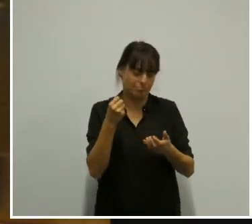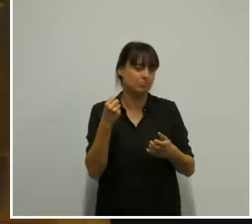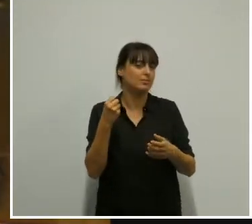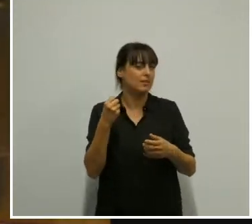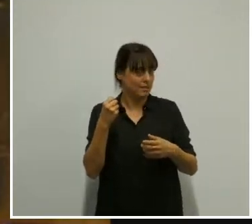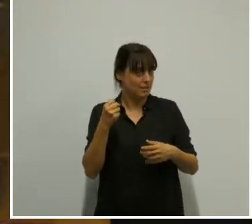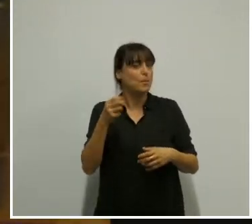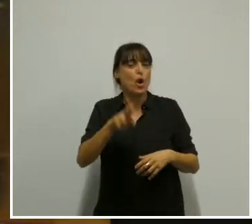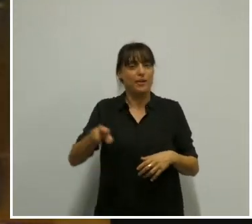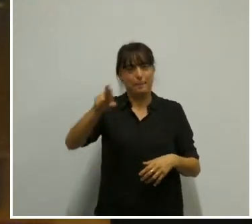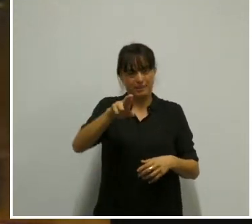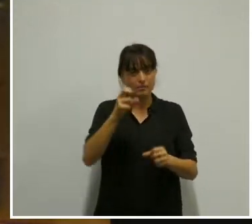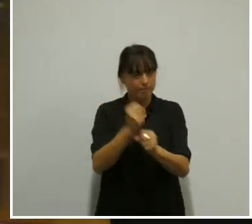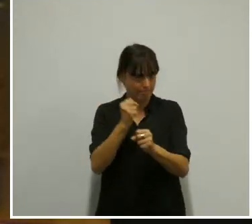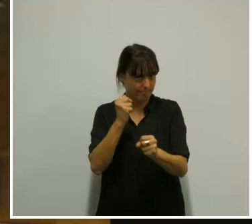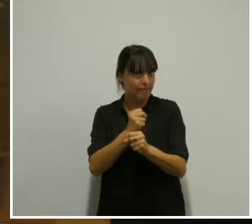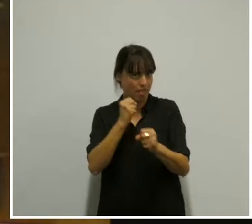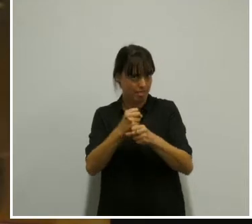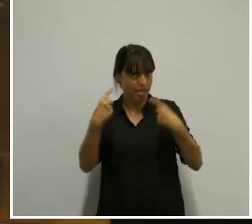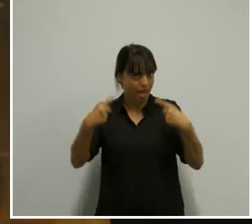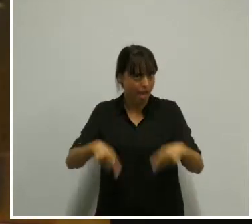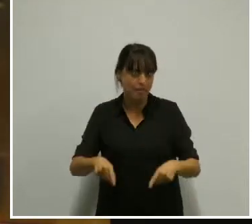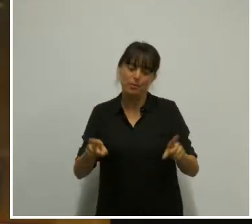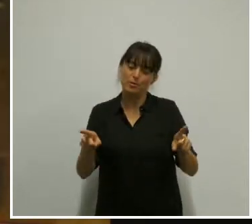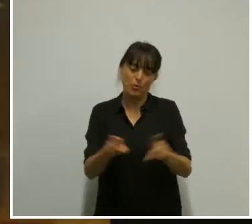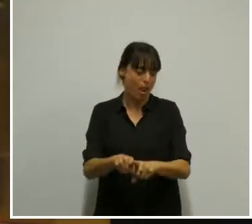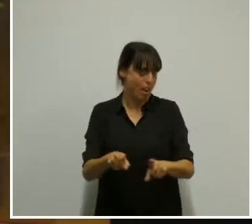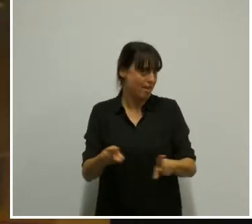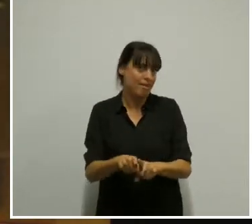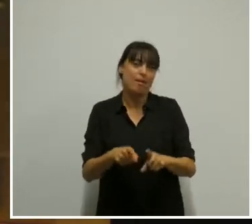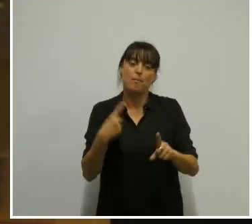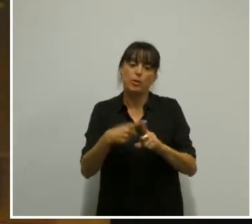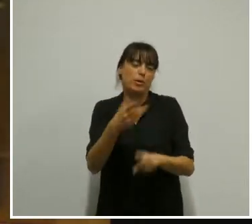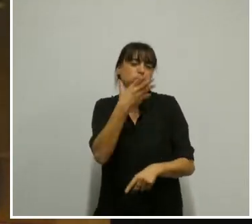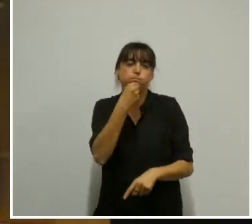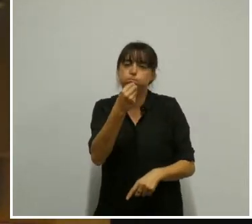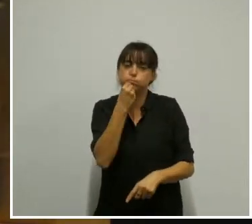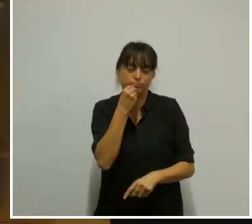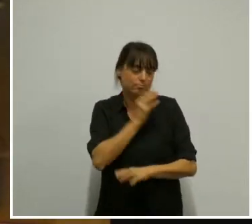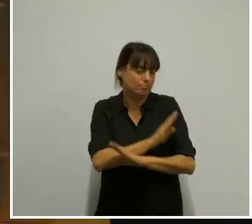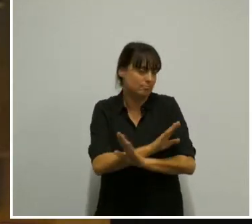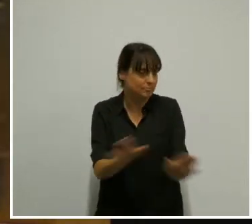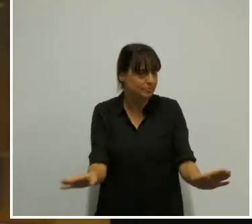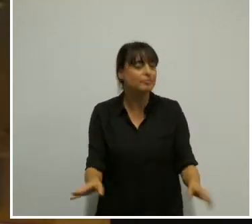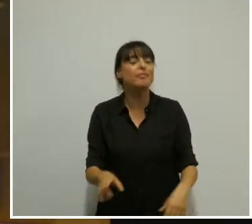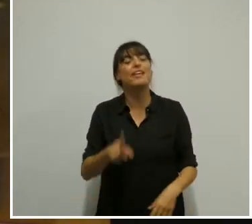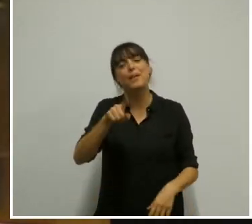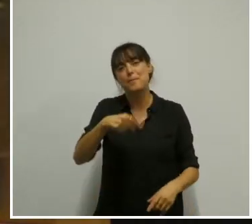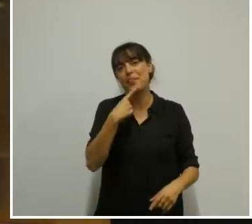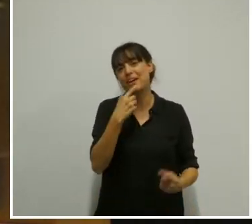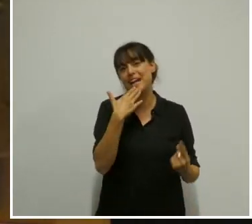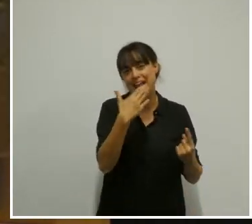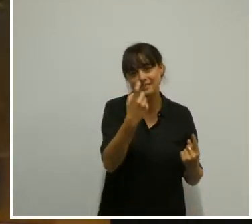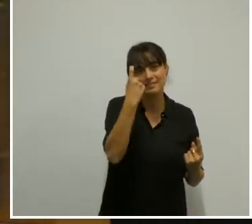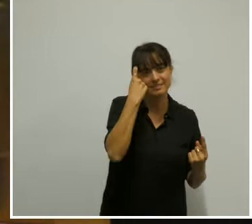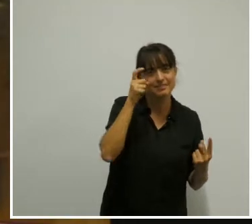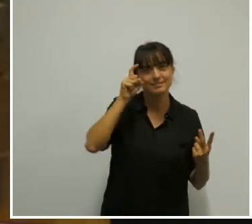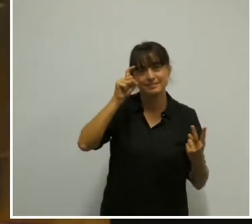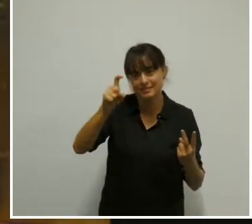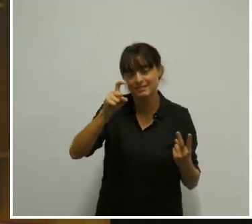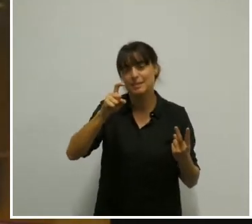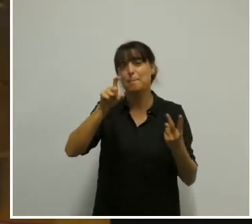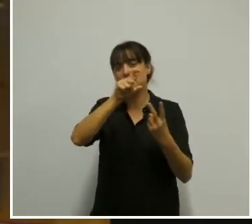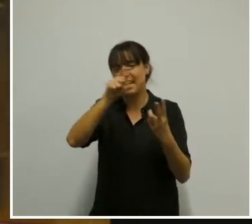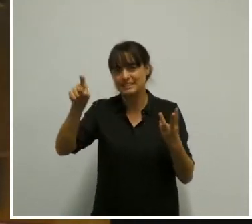Quan és una cosa tan xula, sense feina no ens ho creurem que existeix, no? Lògicament també agrair la comunitat educativa, mestres, alumnes, Xinutxan o AFA, que